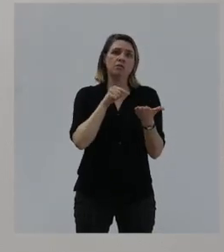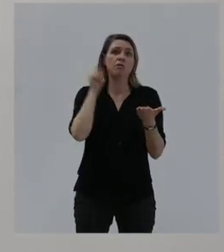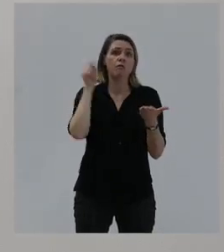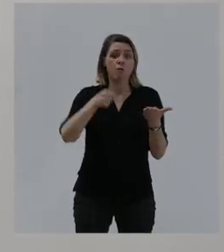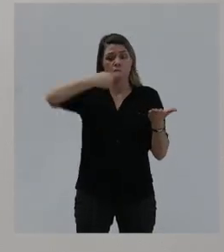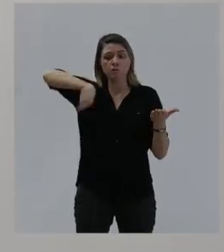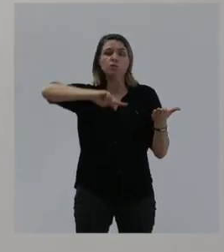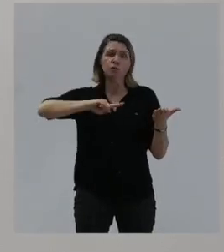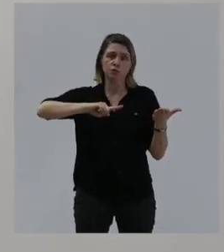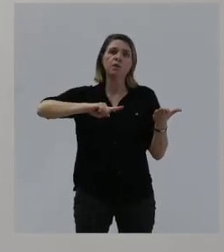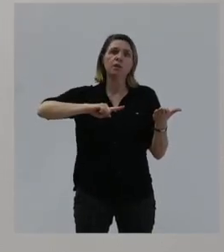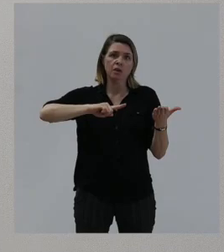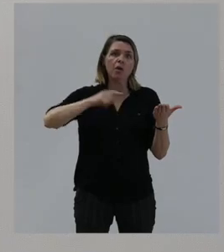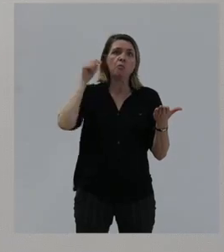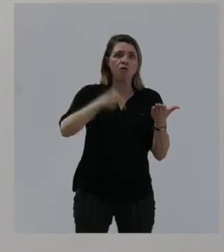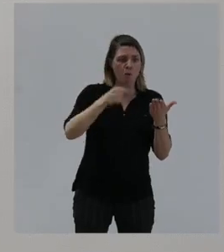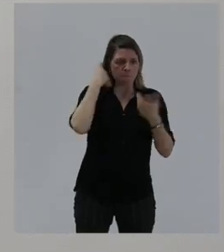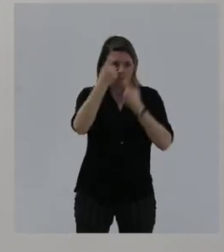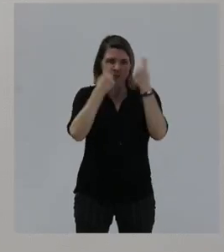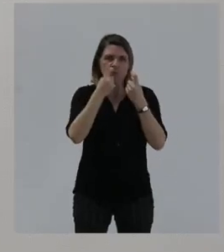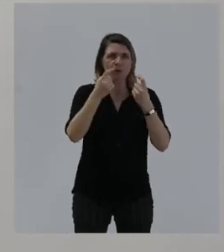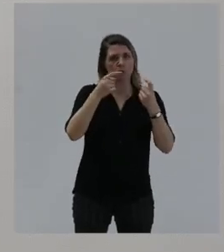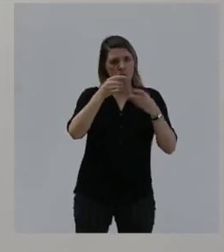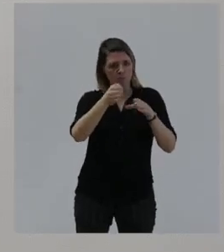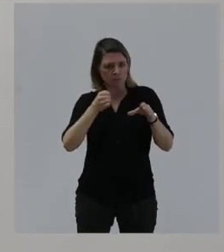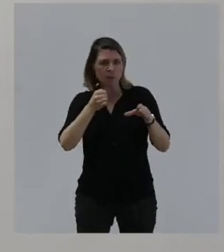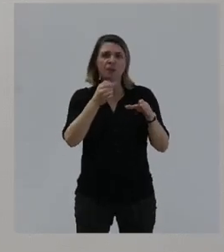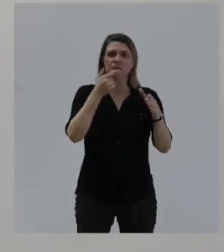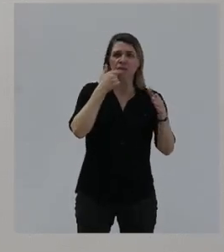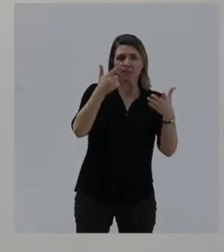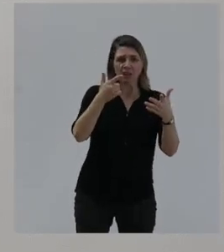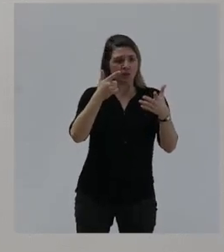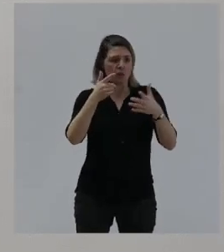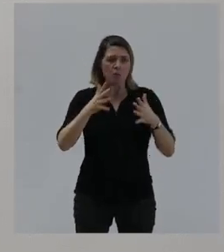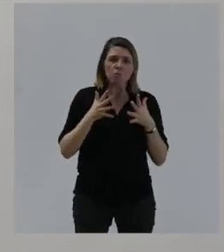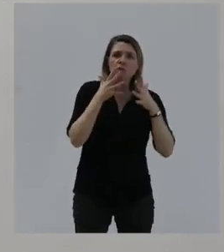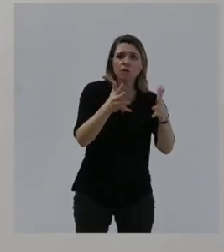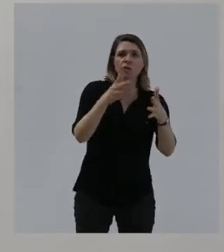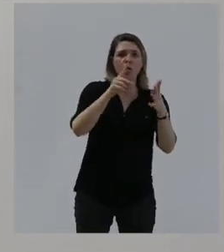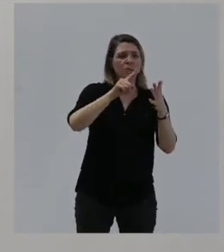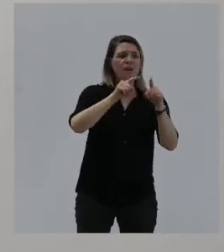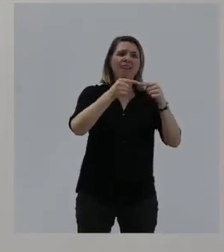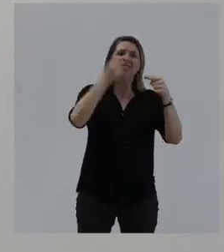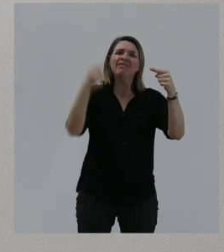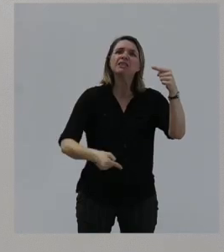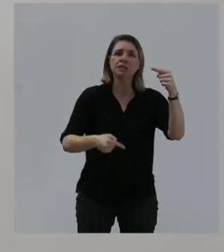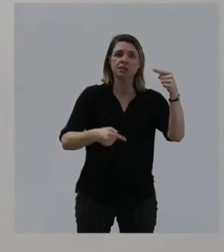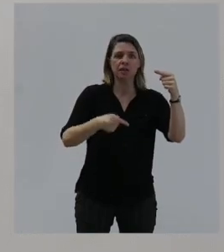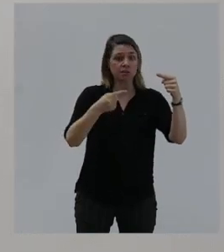devons exploiter pleinement les marges de manœuvre en adoptant une gestion qui bannisse à la fois les déficits que nous